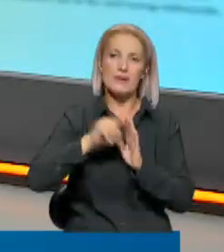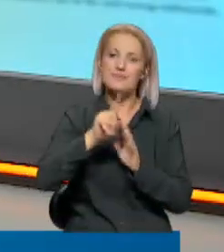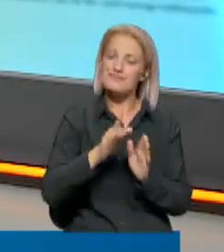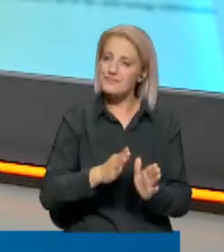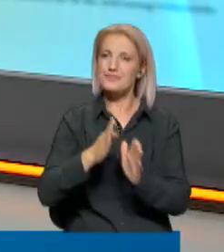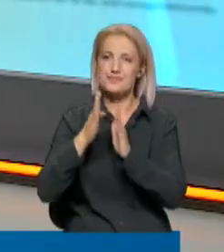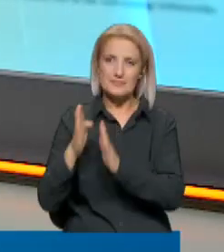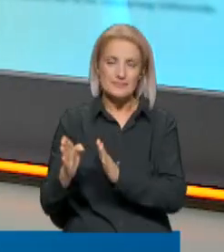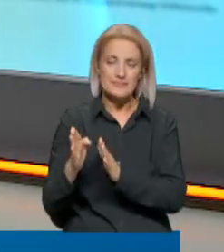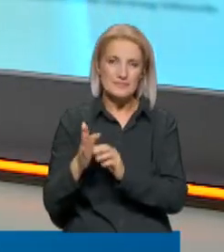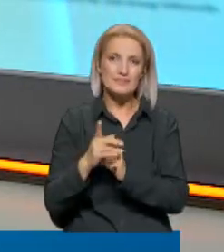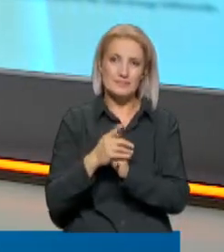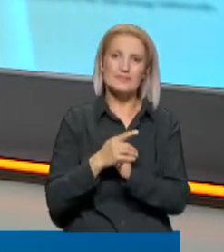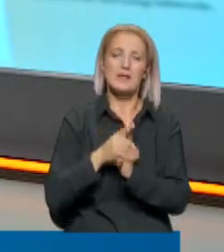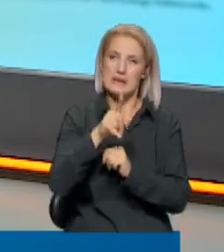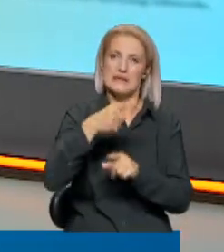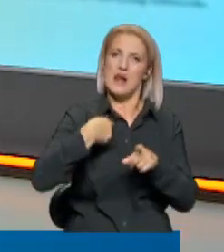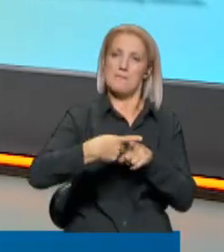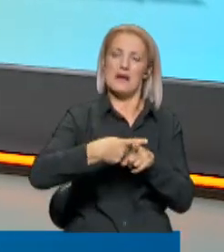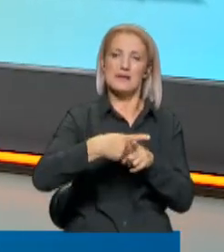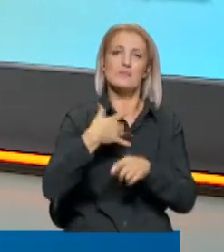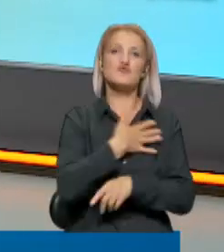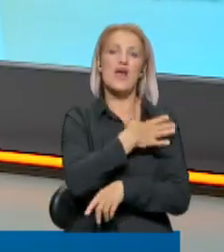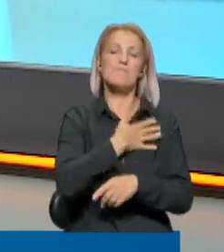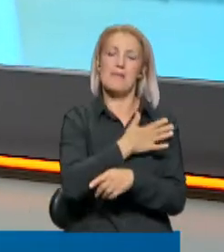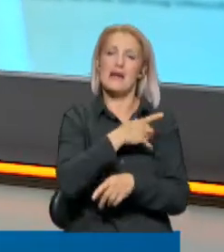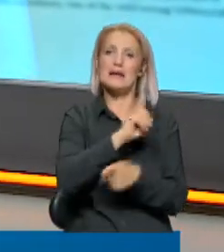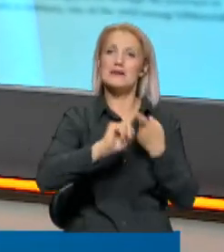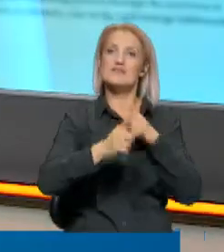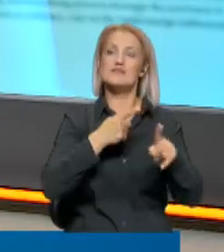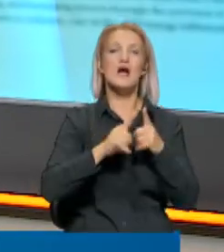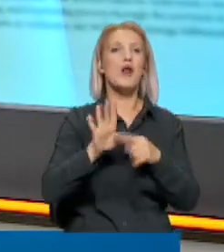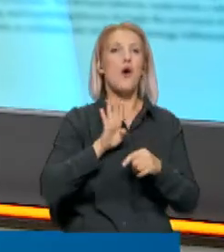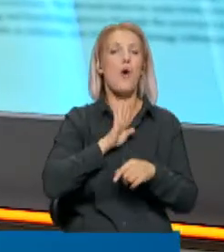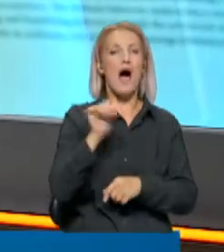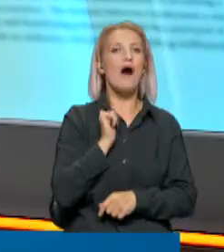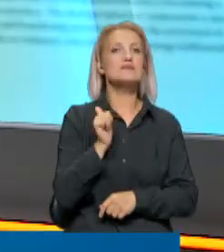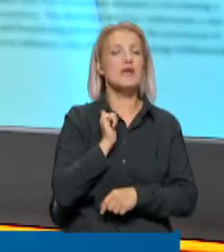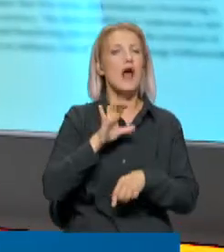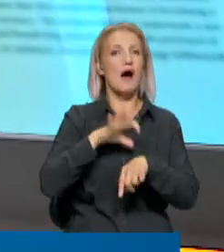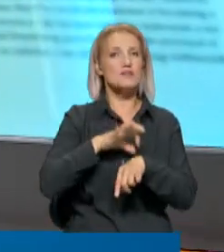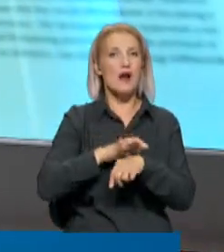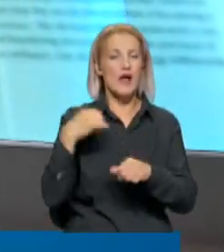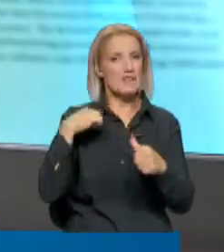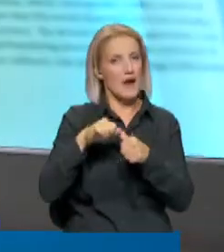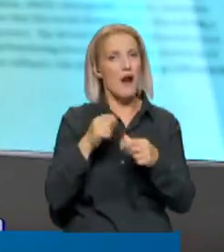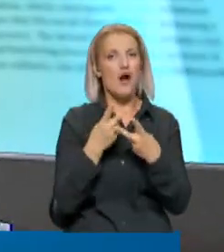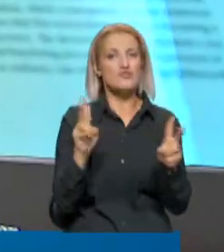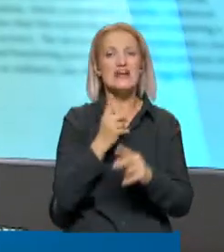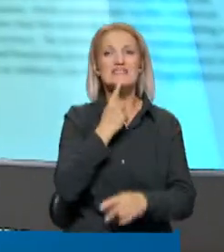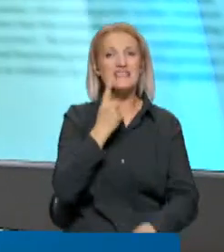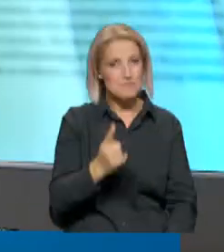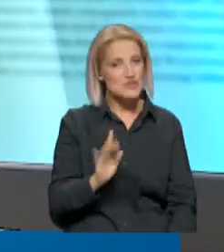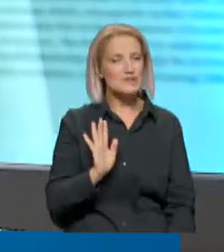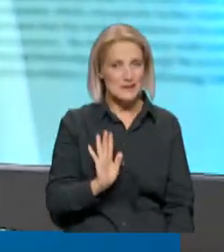diğer yansımalarını şimdi sizlerle paylaşacağız. CHP lideri Kılıçdaroğlu askeri hastaneleri yeniden açacağız demişti.